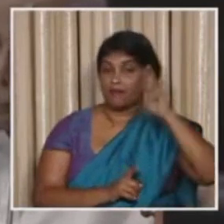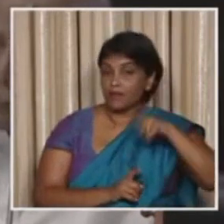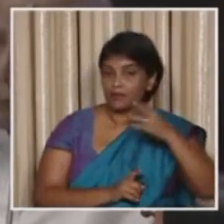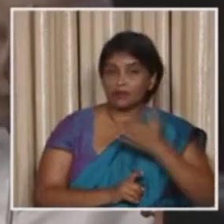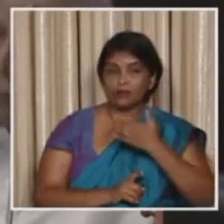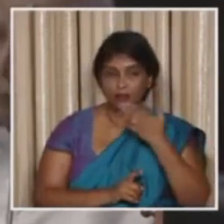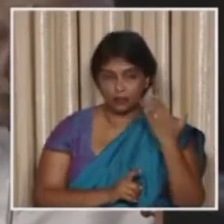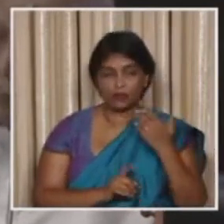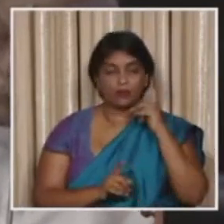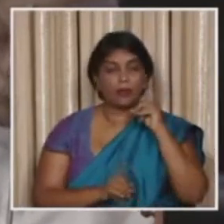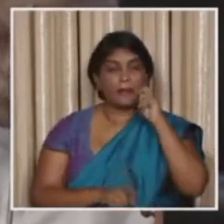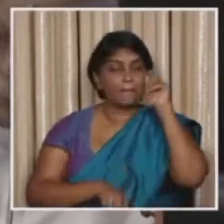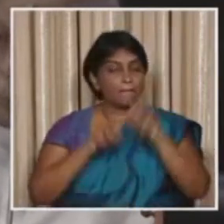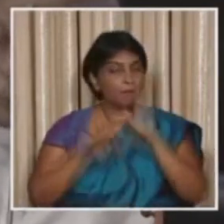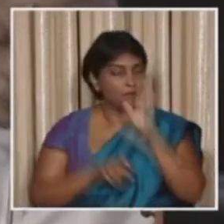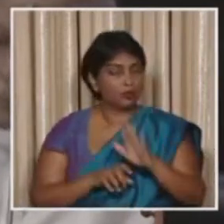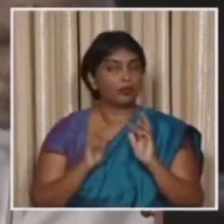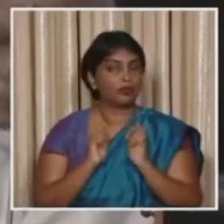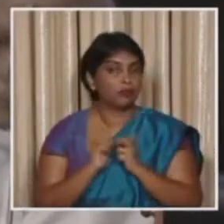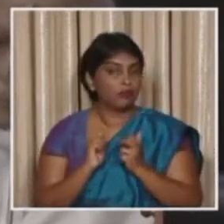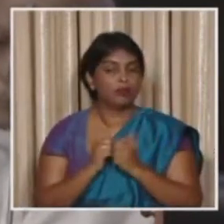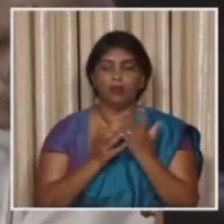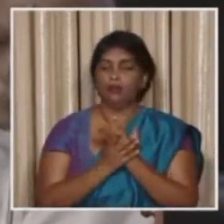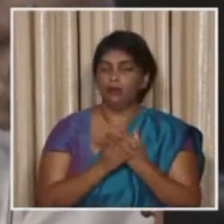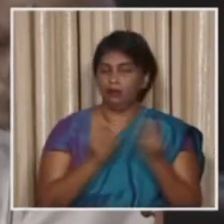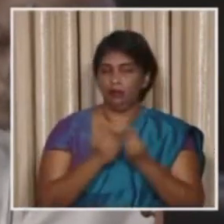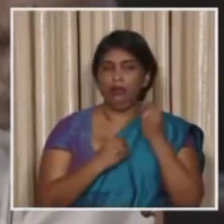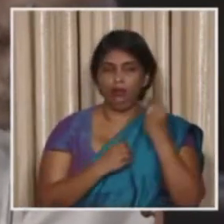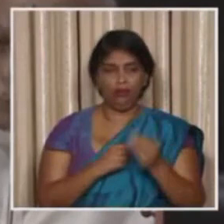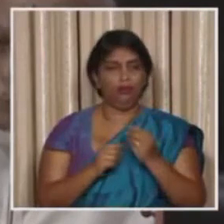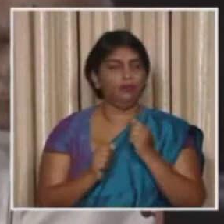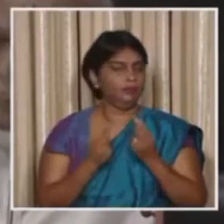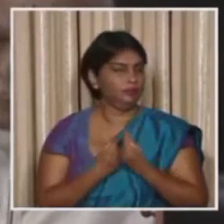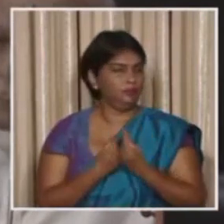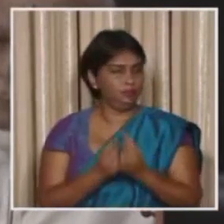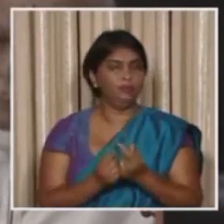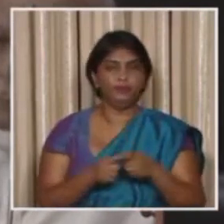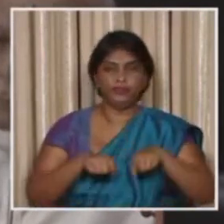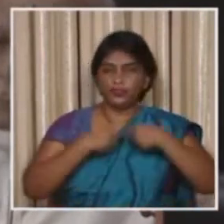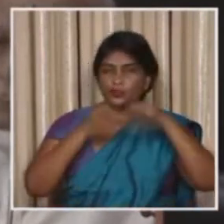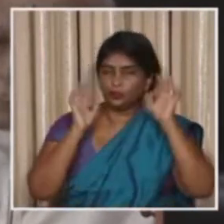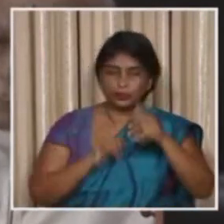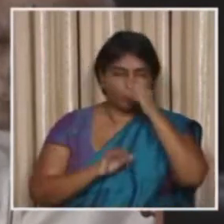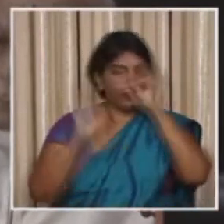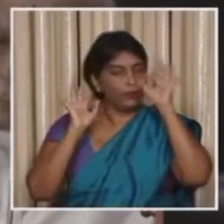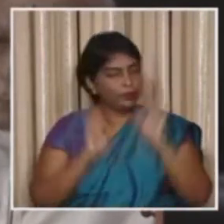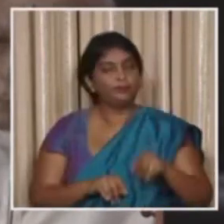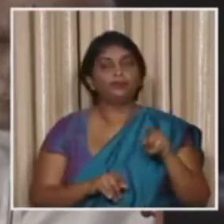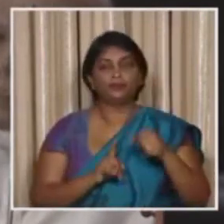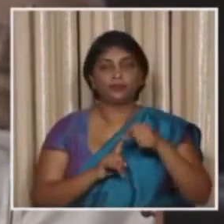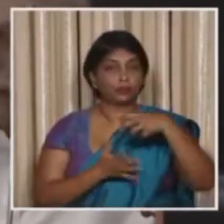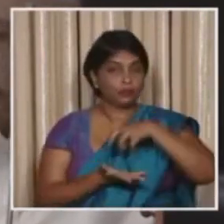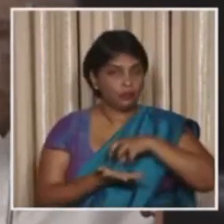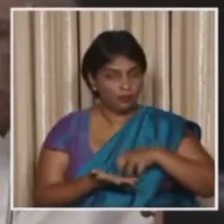හැකි මහා ජනතාවගෙන් ගැටලුවට විසඳුම ලබා දෙන කාර්යක්ෂම නාස්තියෙන් සහ දූෂණයෙන් තොර පළාත්